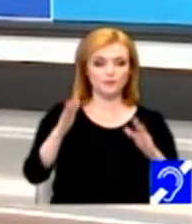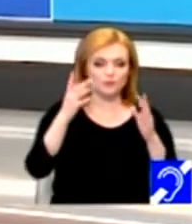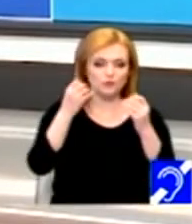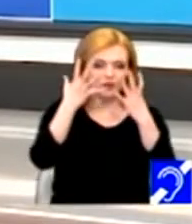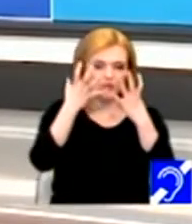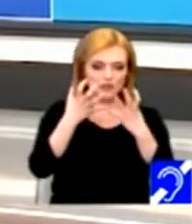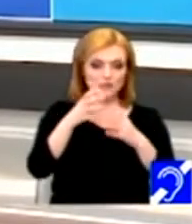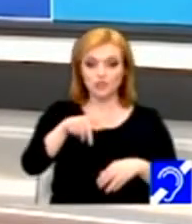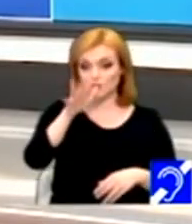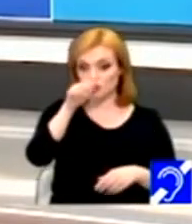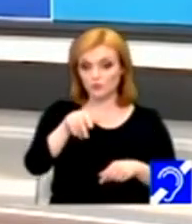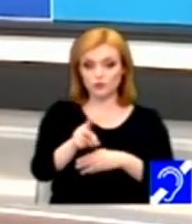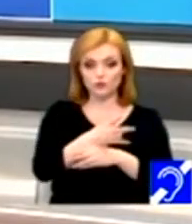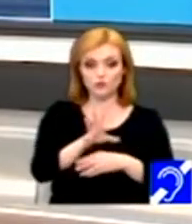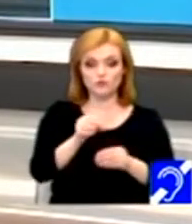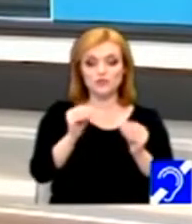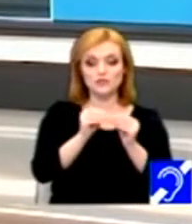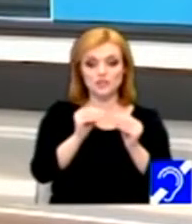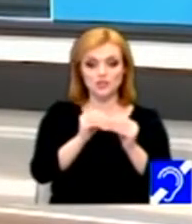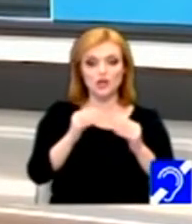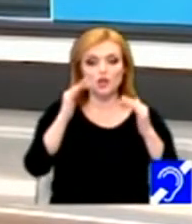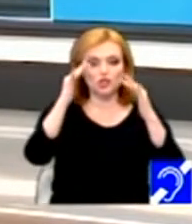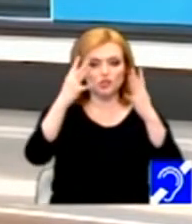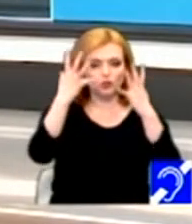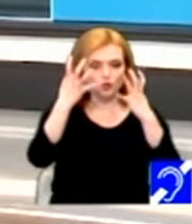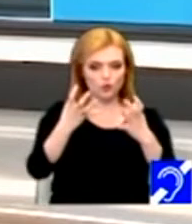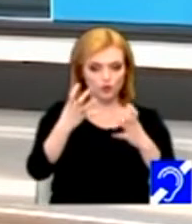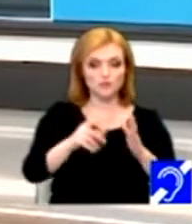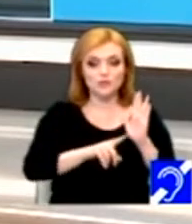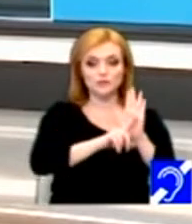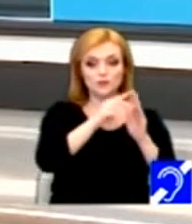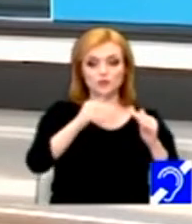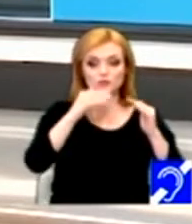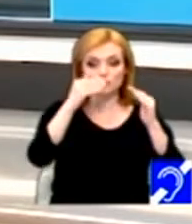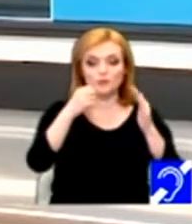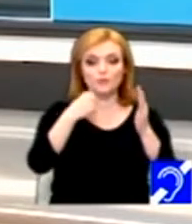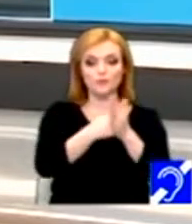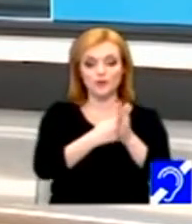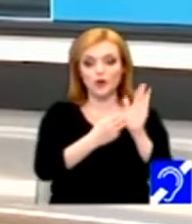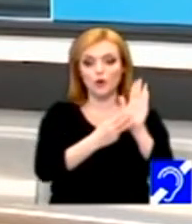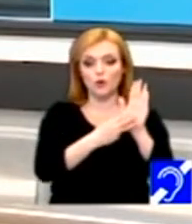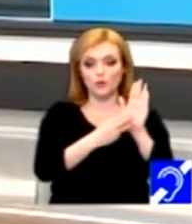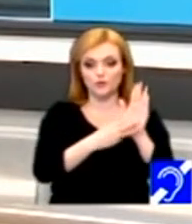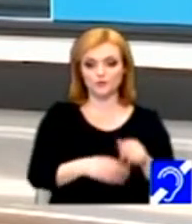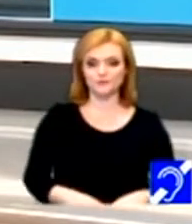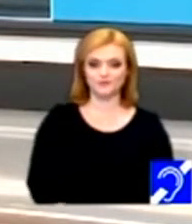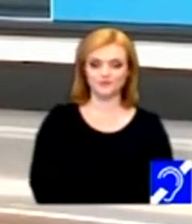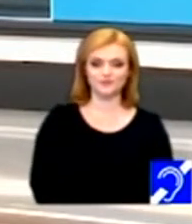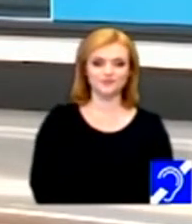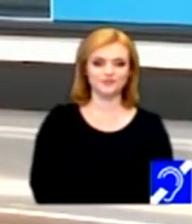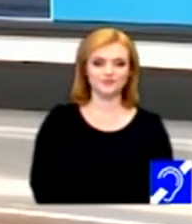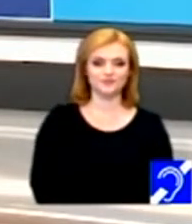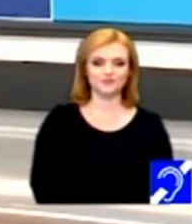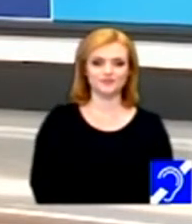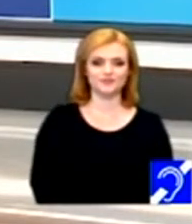La Chișinău în această noapte vom avea 10 grade și cer noros, iar maxima de mâine va fi de 8 grade și vor predomina norii.